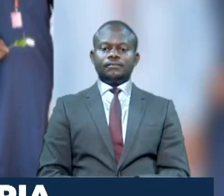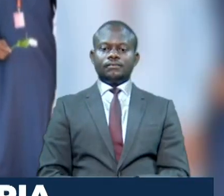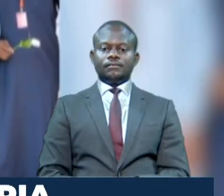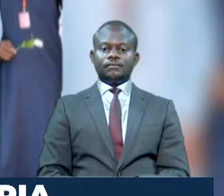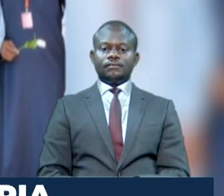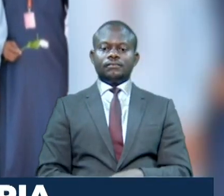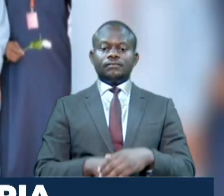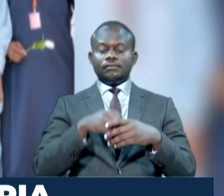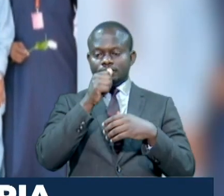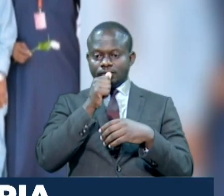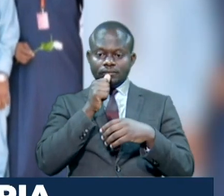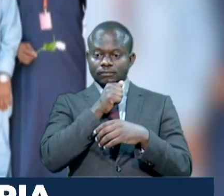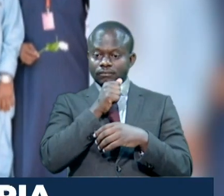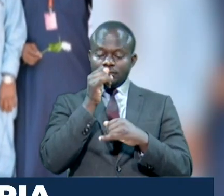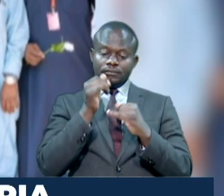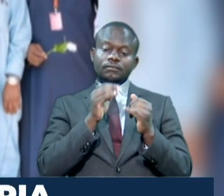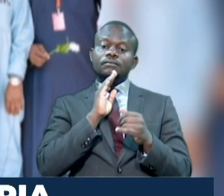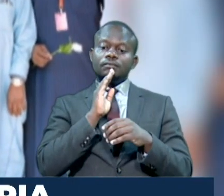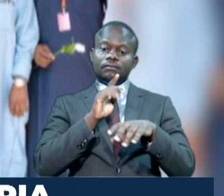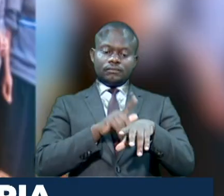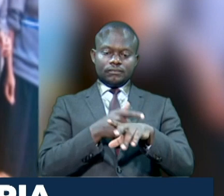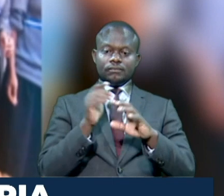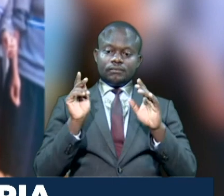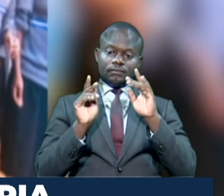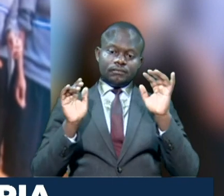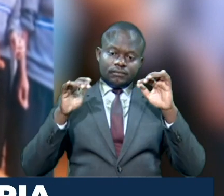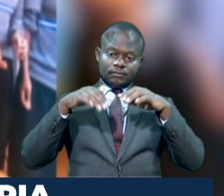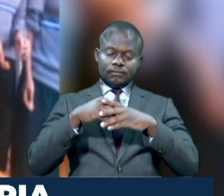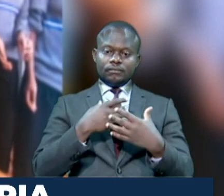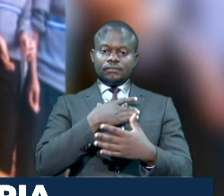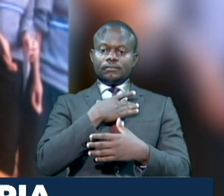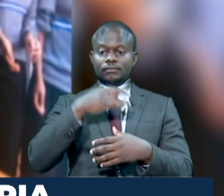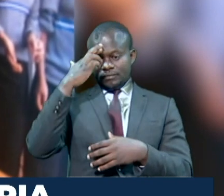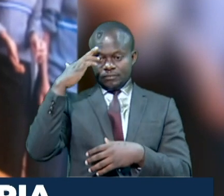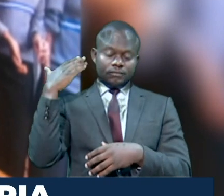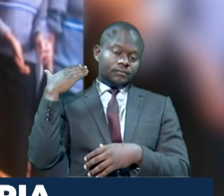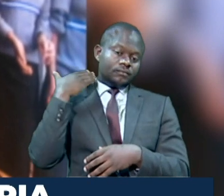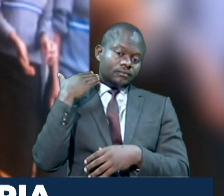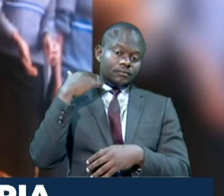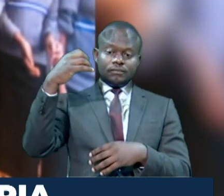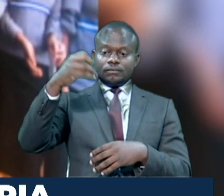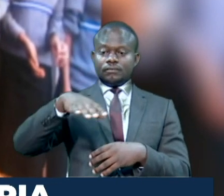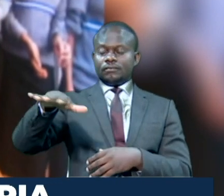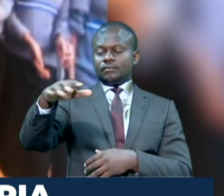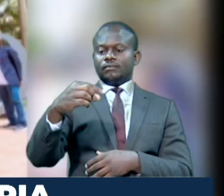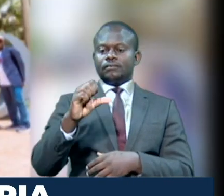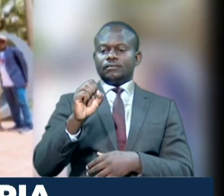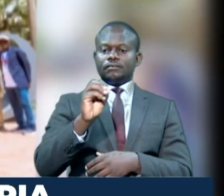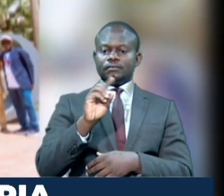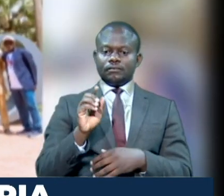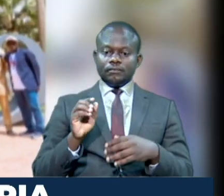N'umwiherero watangiye kuwa kane usozwa kuri iki cyumweru ubwo abawitabiriye basuraga urwibutso rwa Jenoside rwa Kigali ku Gisozi